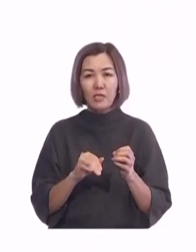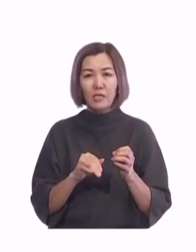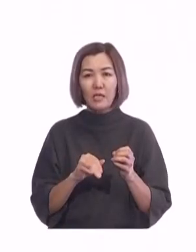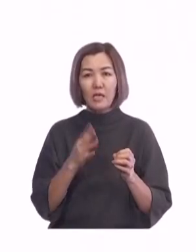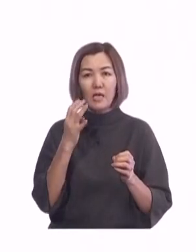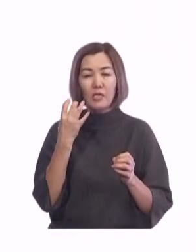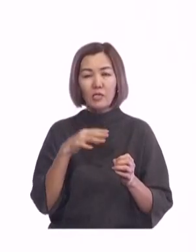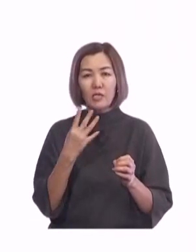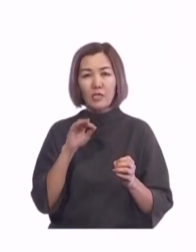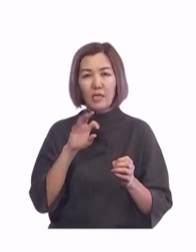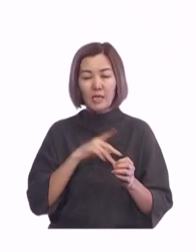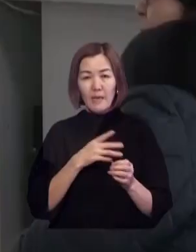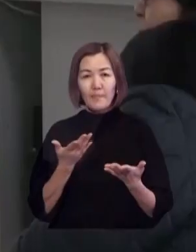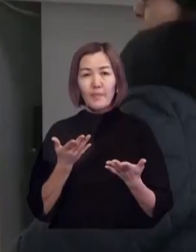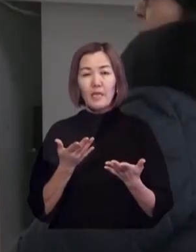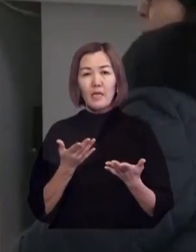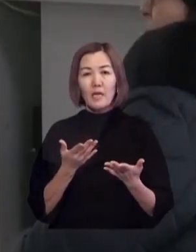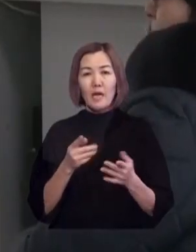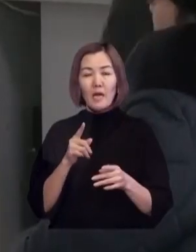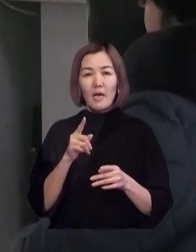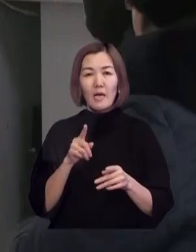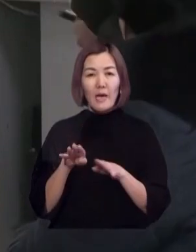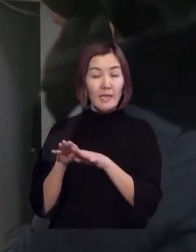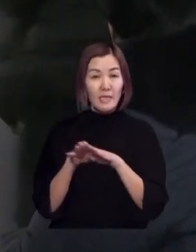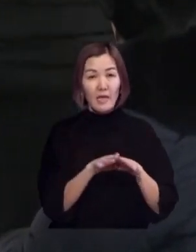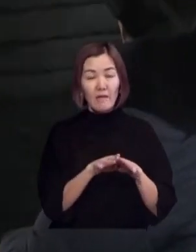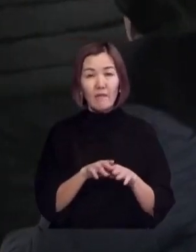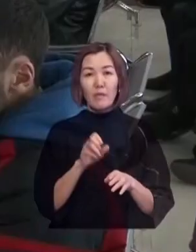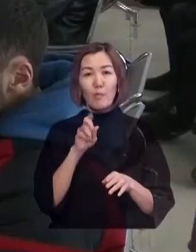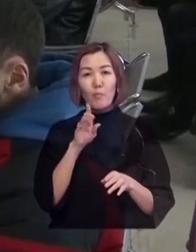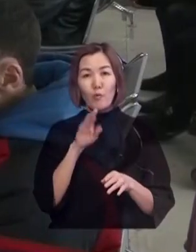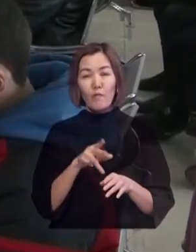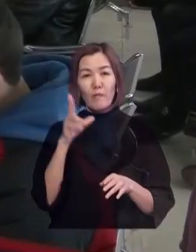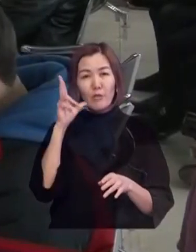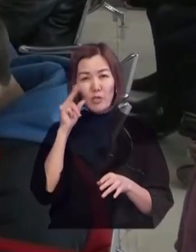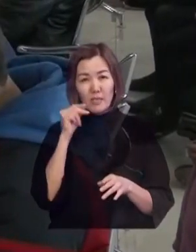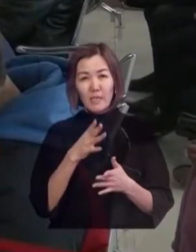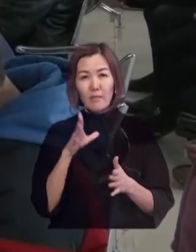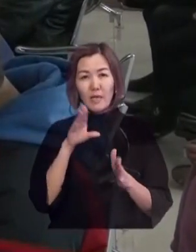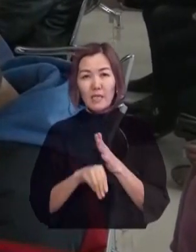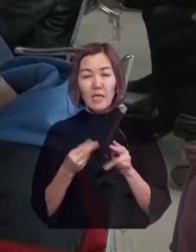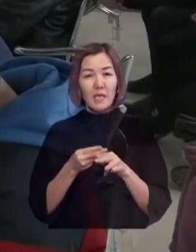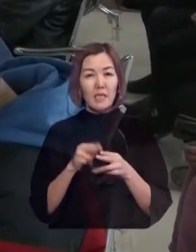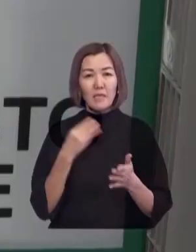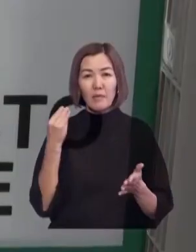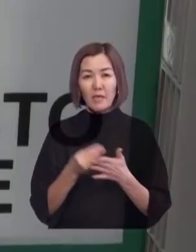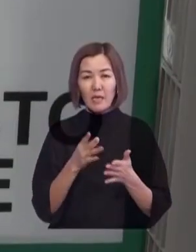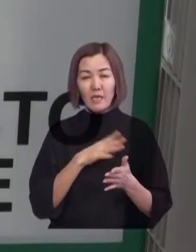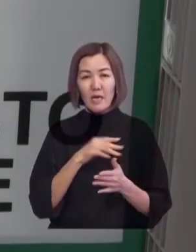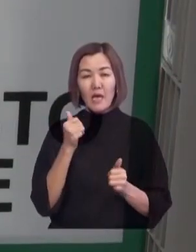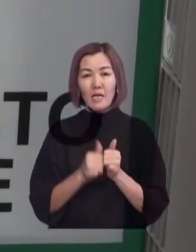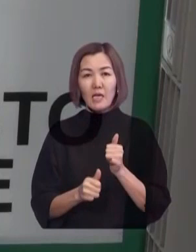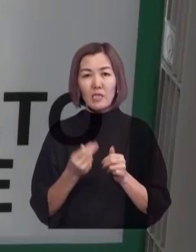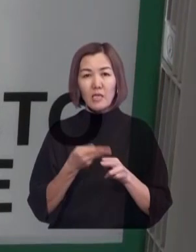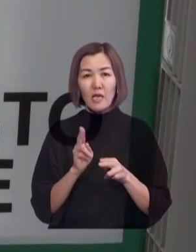210 444 тенге. Обозначения с одинаковыми буквами и цифрами относятся к числу самых дорогих VIP-номеров, каждый